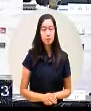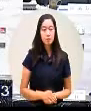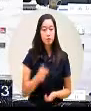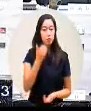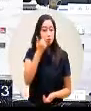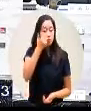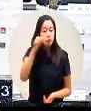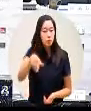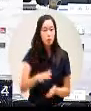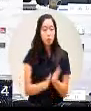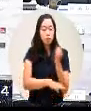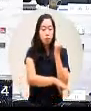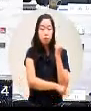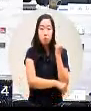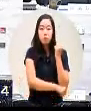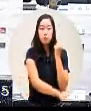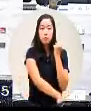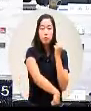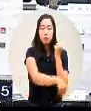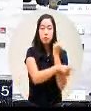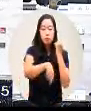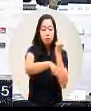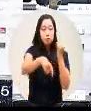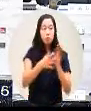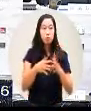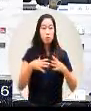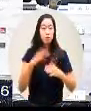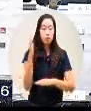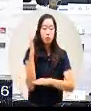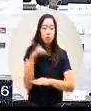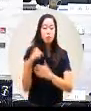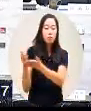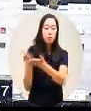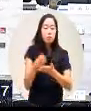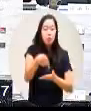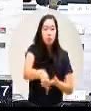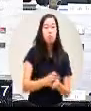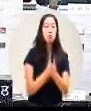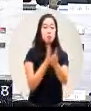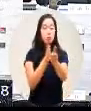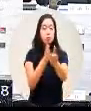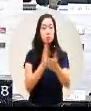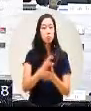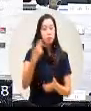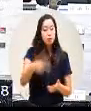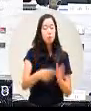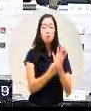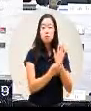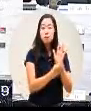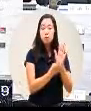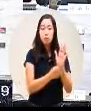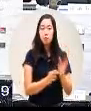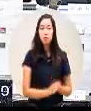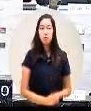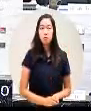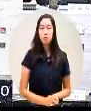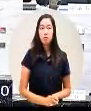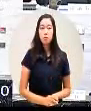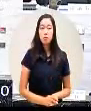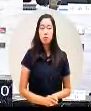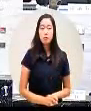叫这些基层的，还是任何一个官员，讲来议会避询，还是说明，啊，那如